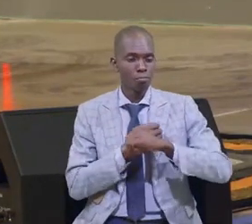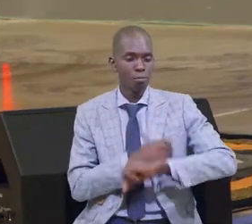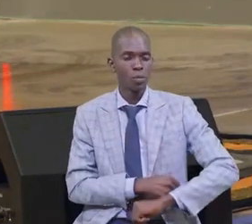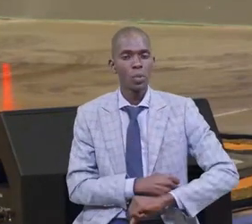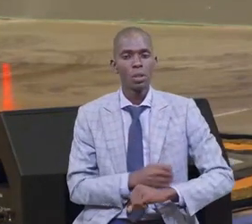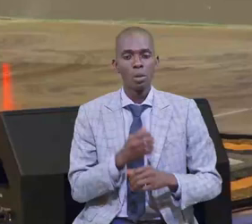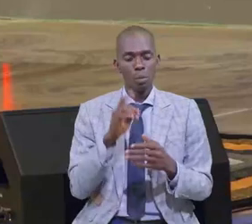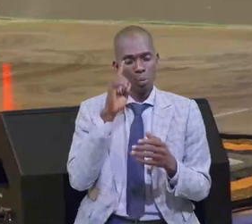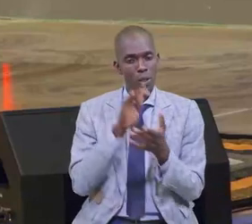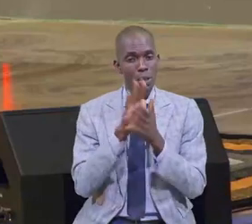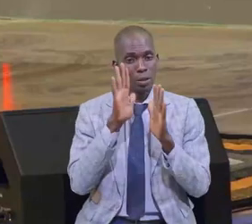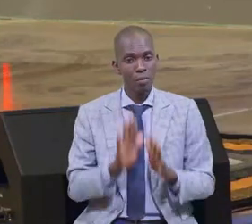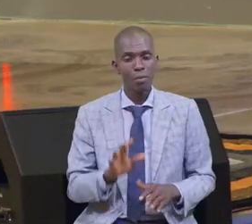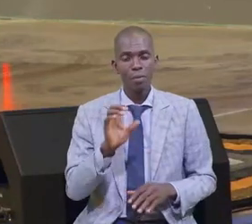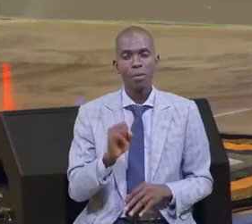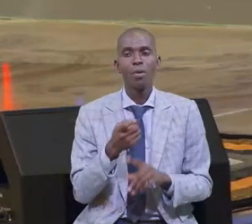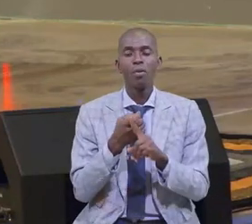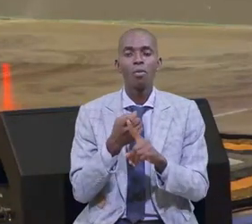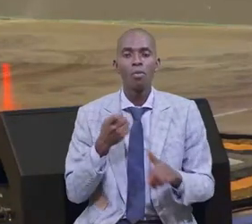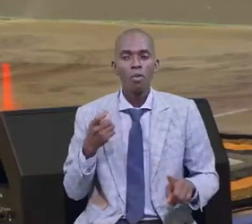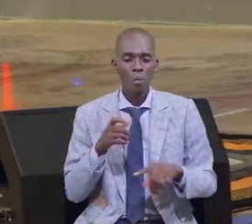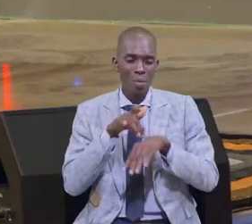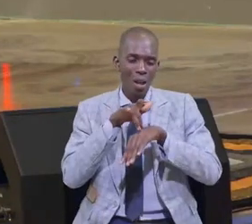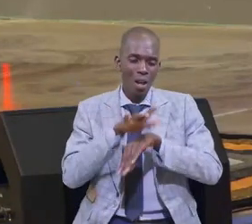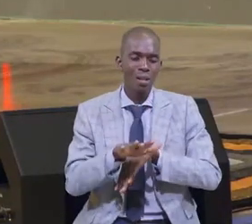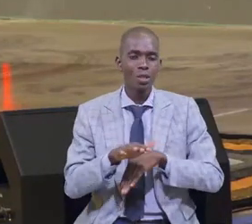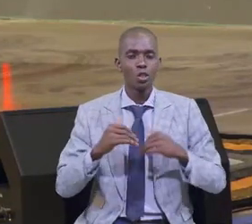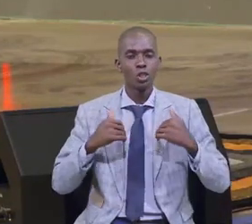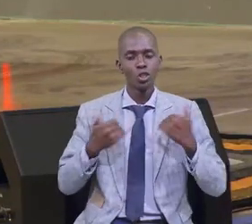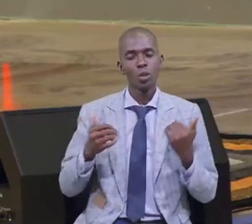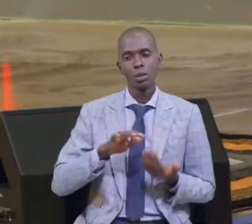justice protège les croyants de la mort